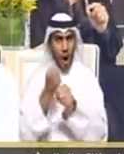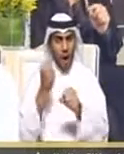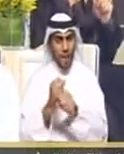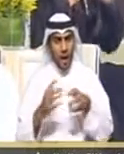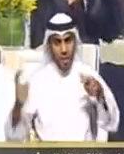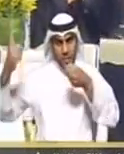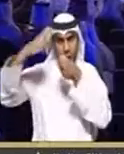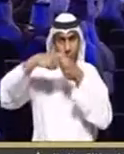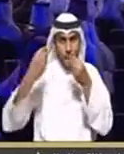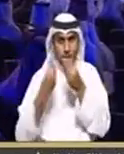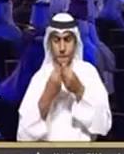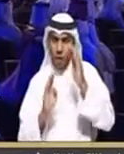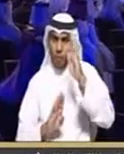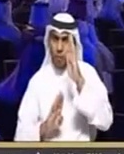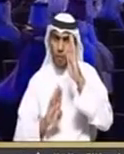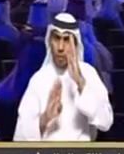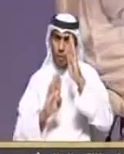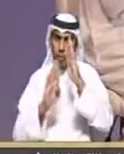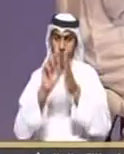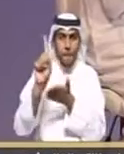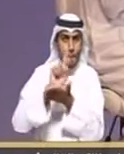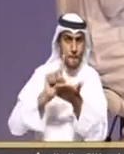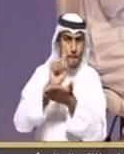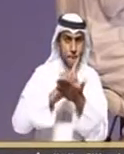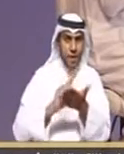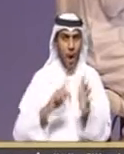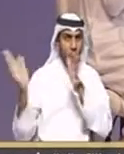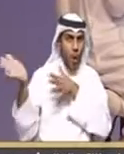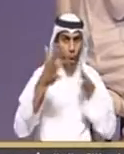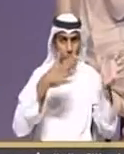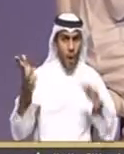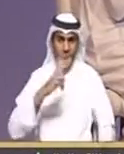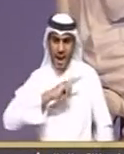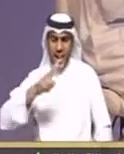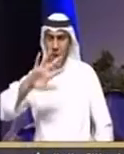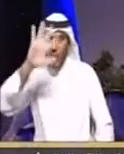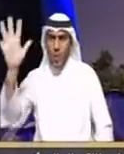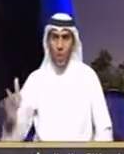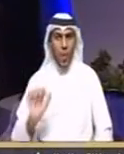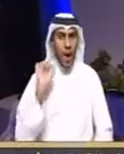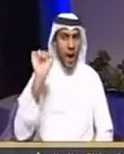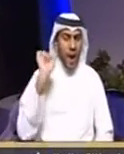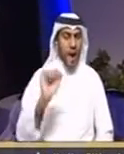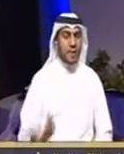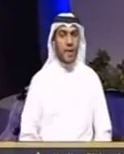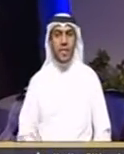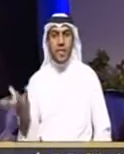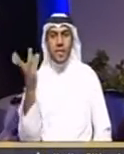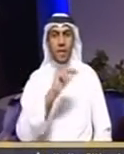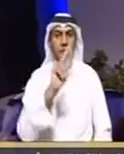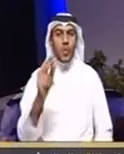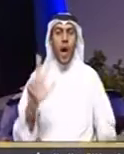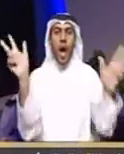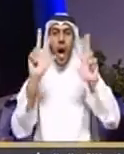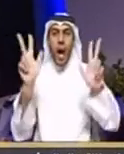مستدامة، بالإضافة إلى جلسات خاصة بالبيئة والتغيير المناخي في السياسات الإعلامية بمشاركة أسماء سياسية